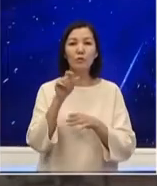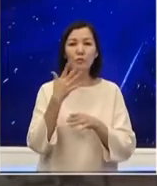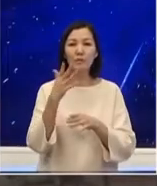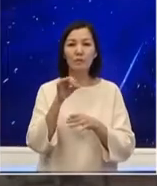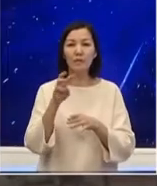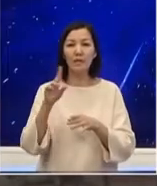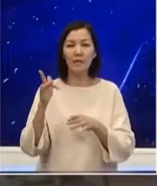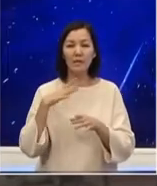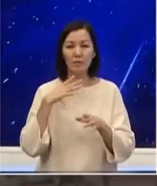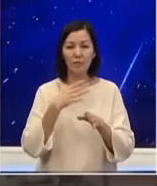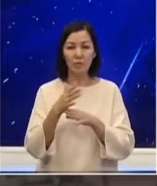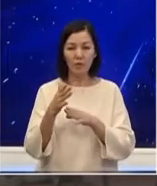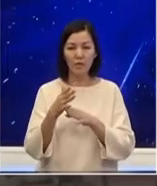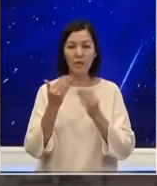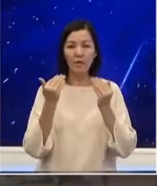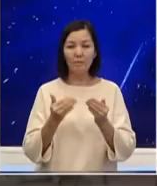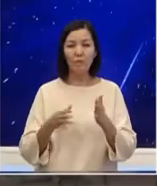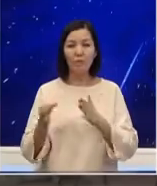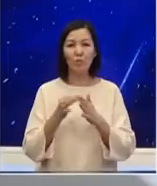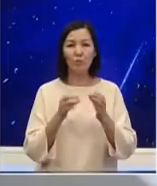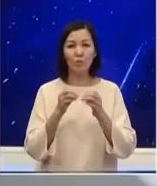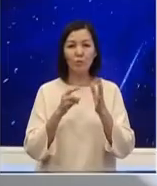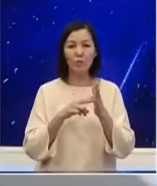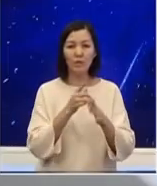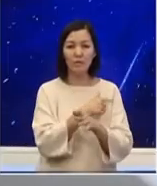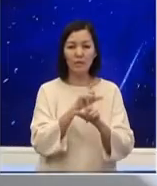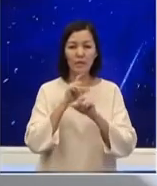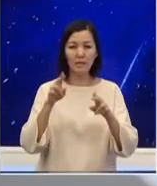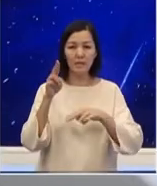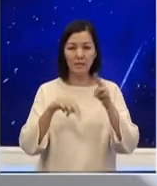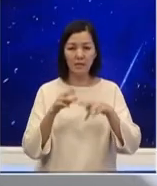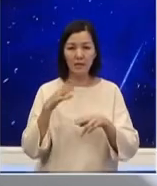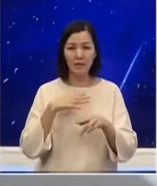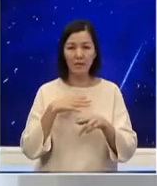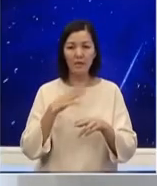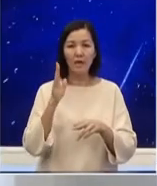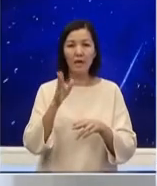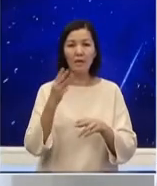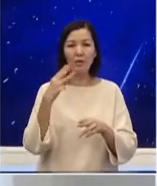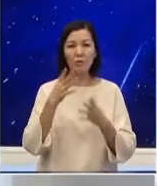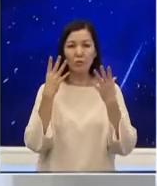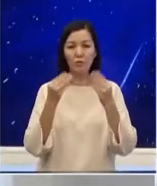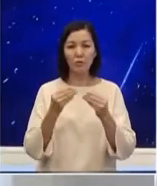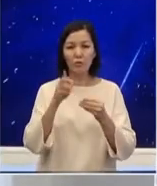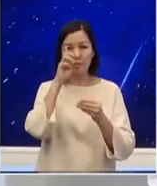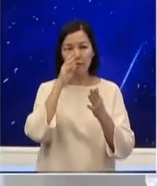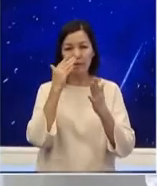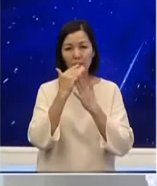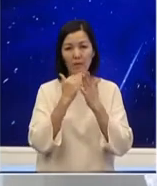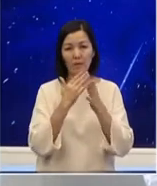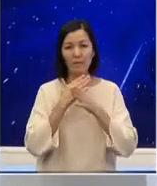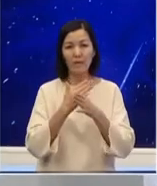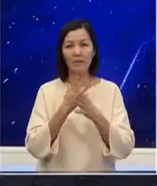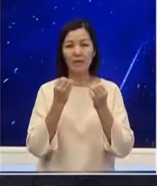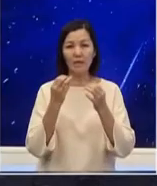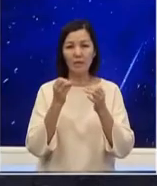теңгеден астам қаражат жұмсалыпты. Биыл облыста 17 медициналық мекеме салынған. Алдағы 30 күн ішінде мемлекеттік бағдарламалар аясында